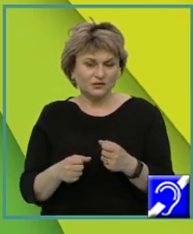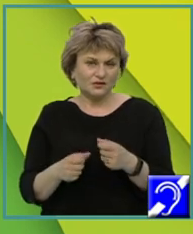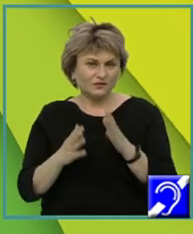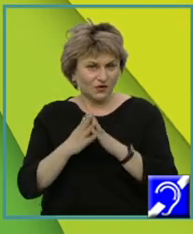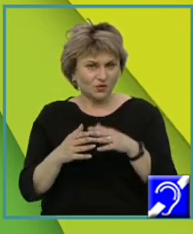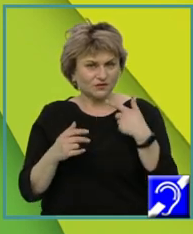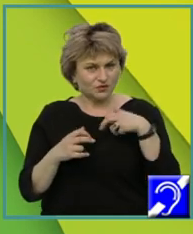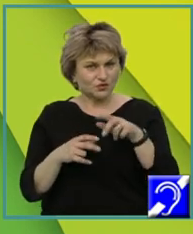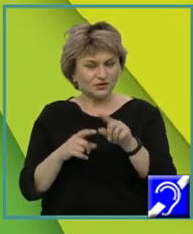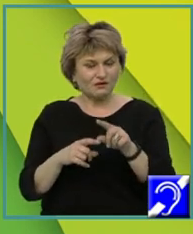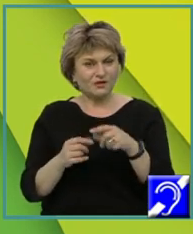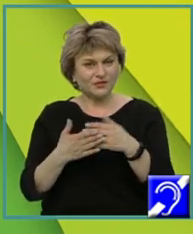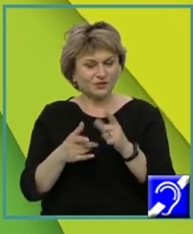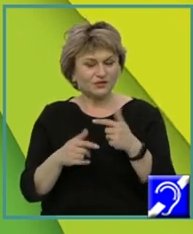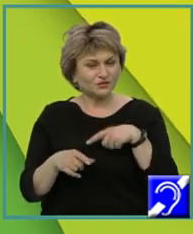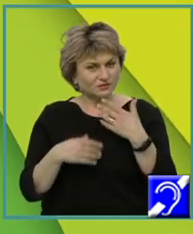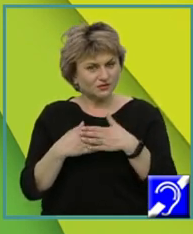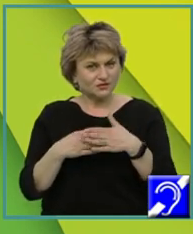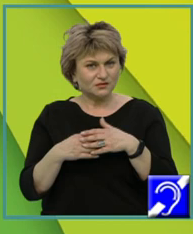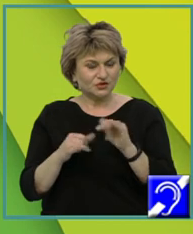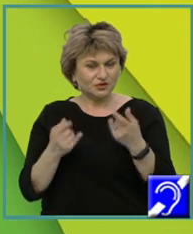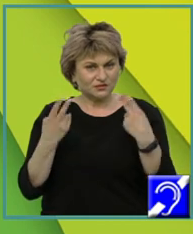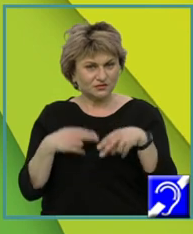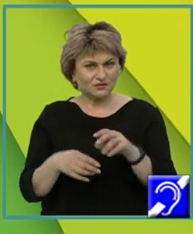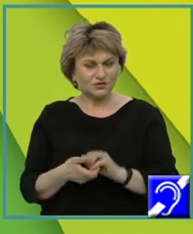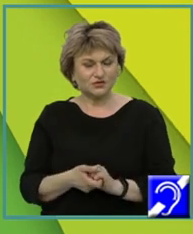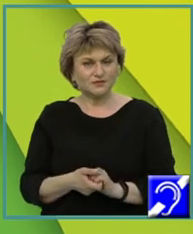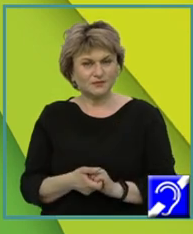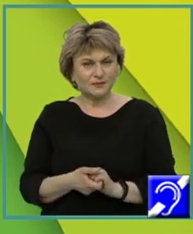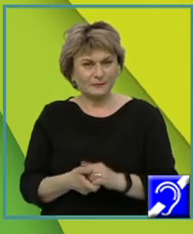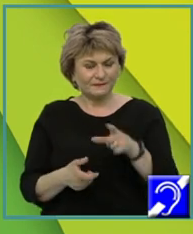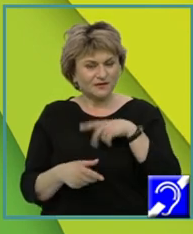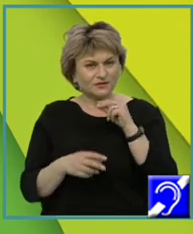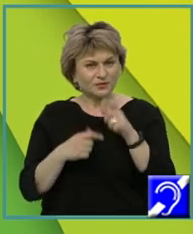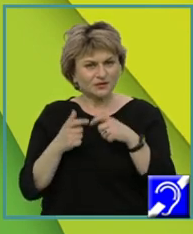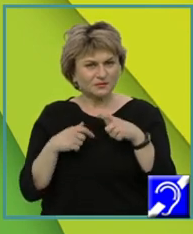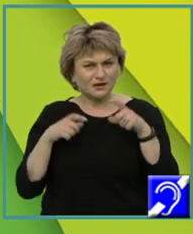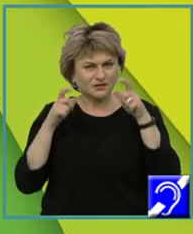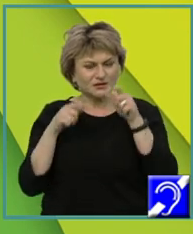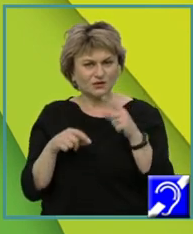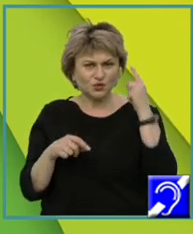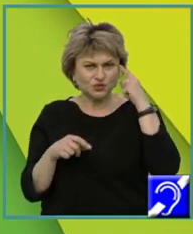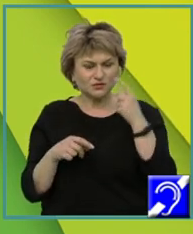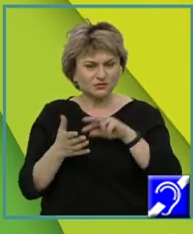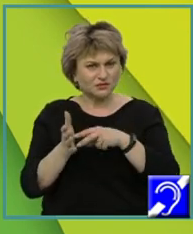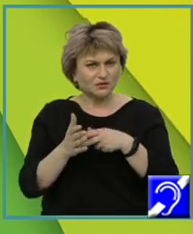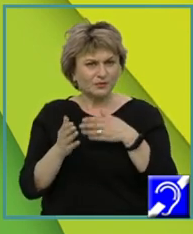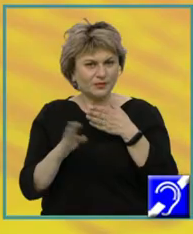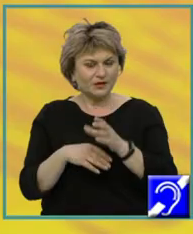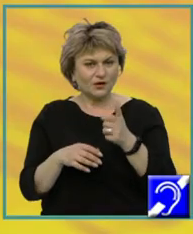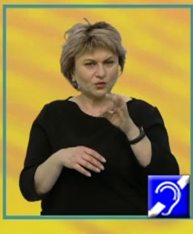vă duceți la ele pentru că sunt la îndemână și le înțelegeți e vorba de criza unei conștiințe rezolvate prin auto